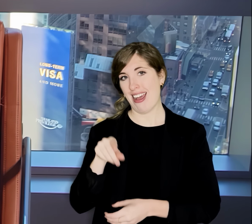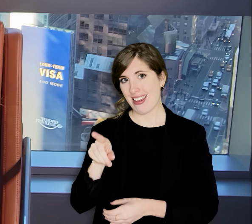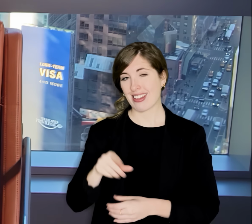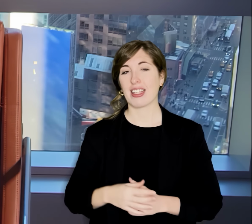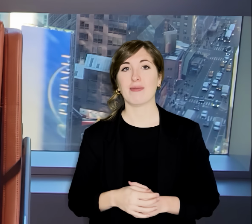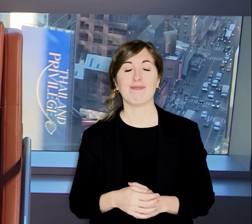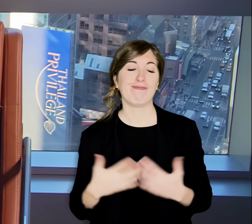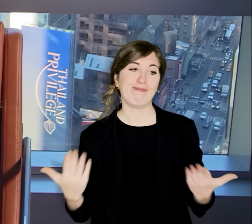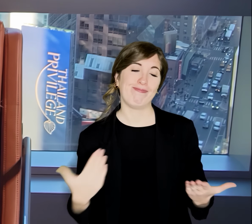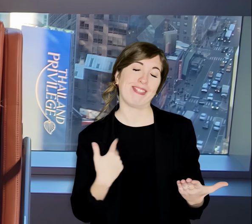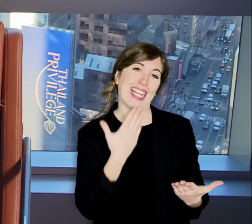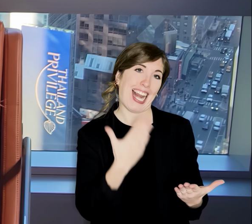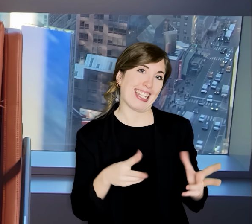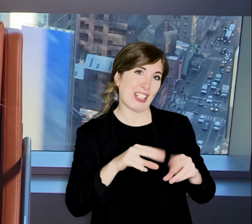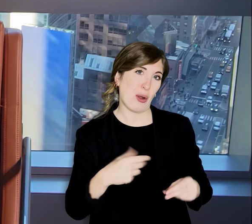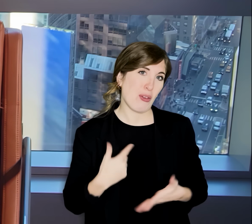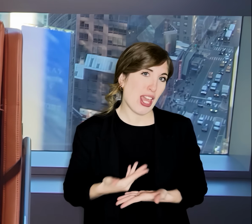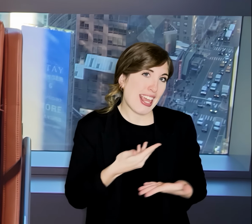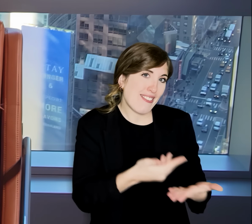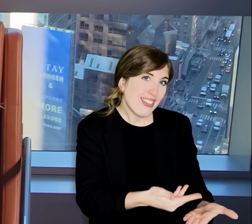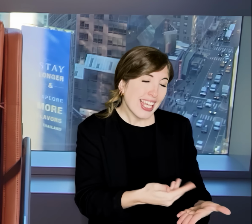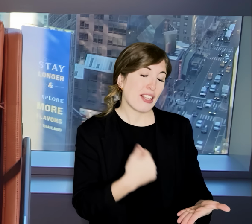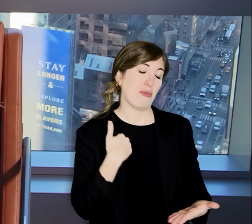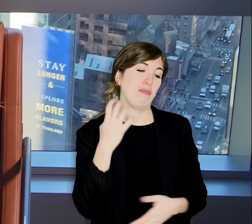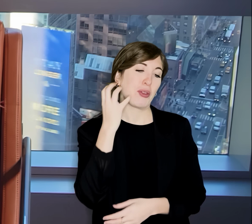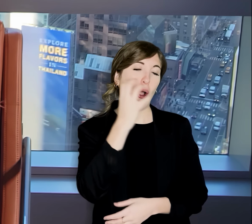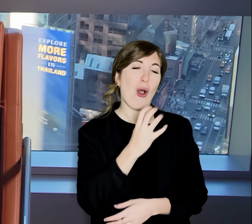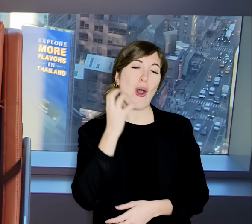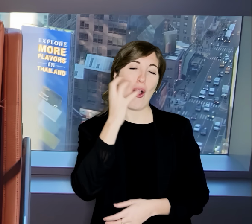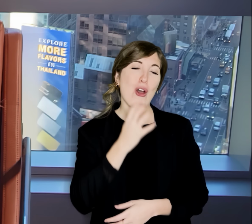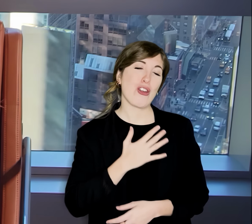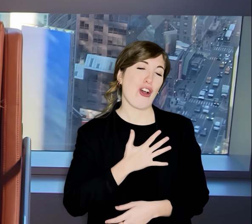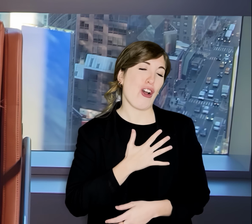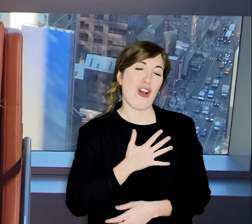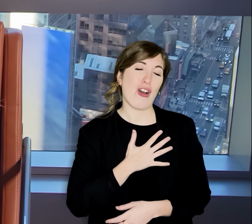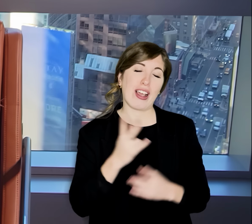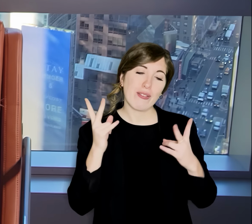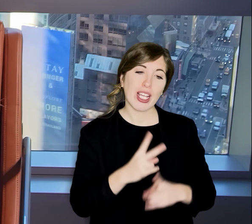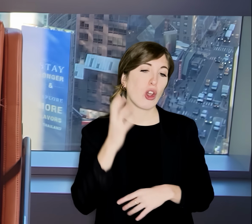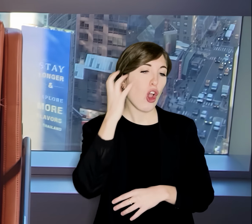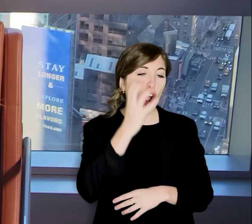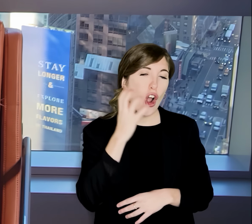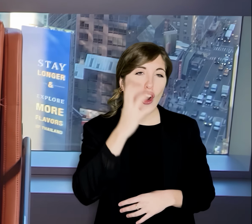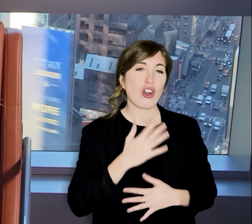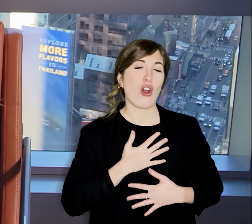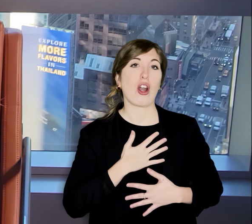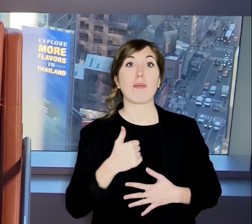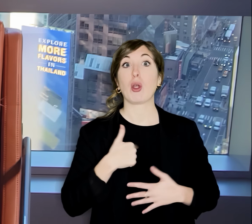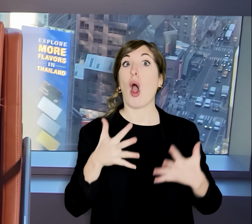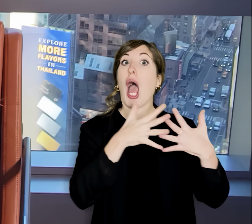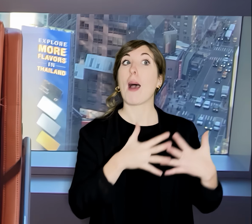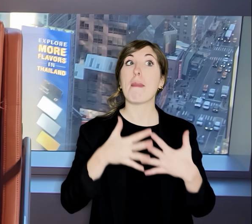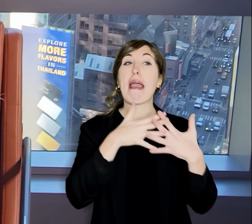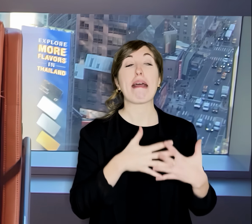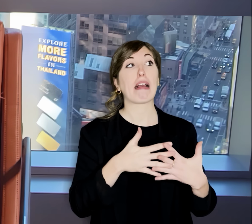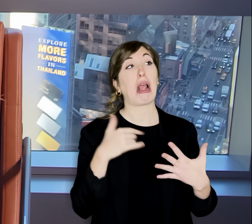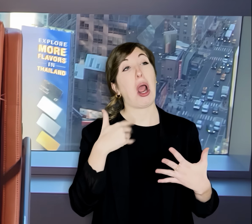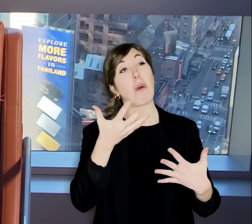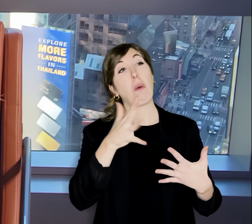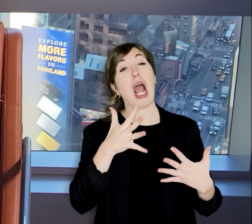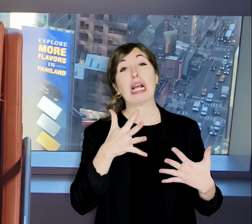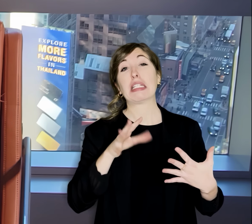Innanzitutto grazie ancora per l'invito grazie onorato di sono veramente onorato ho studiato negli Stati Uniti